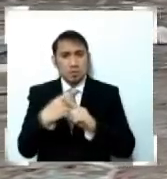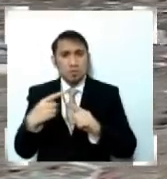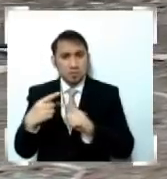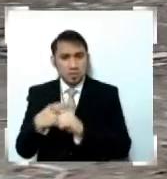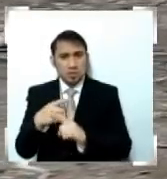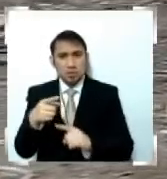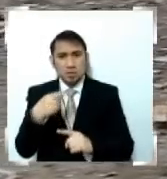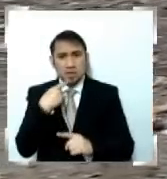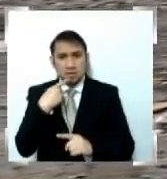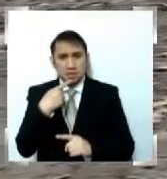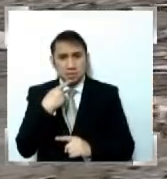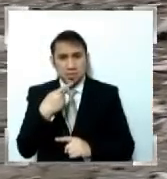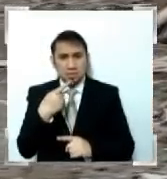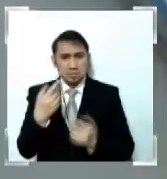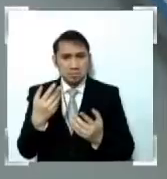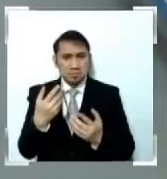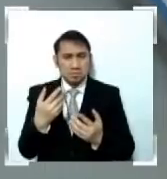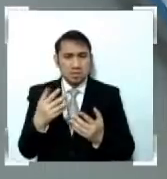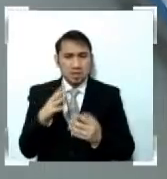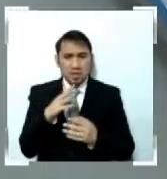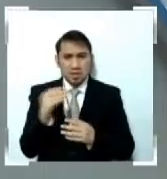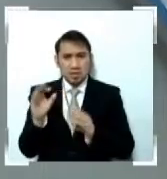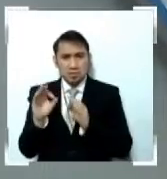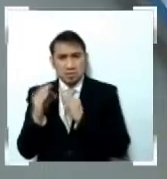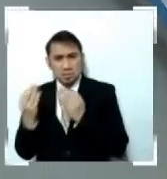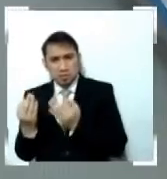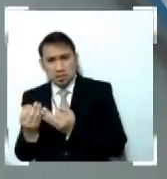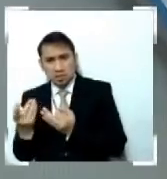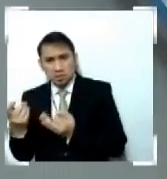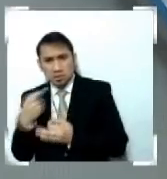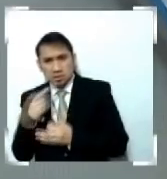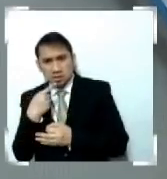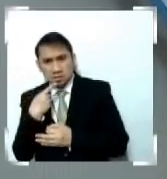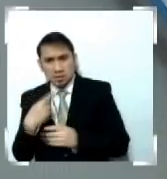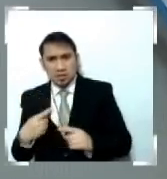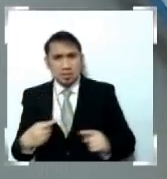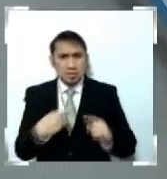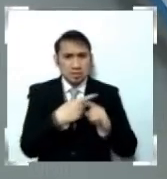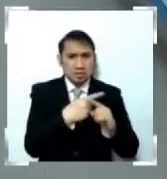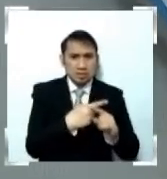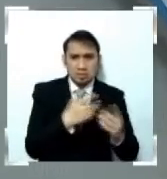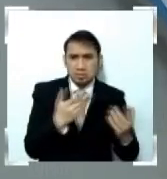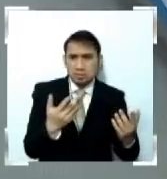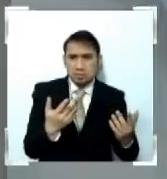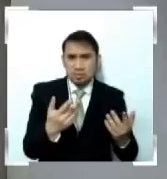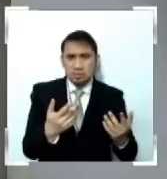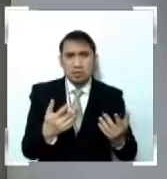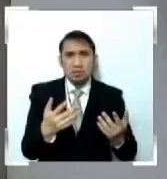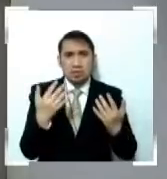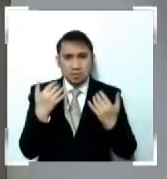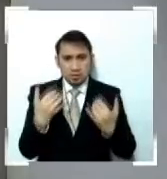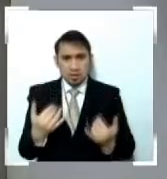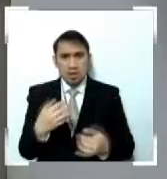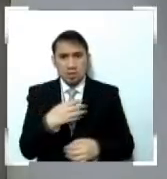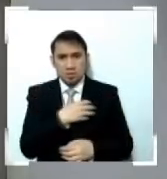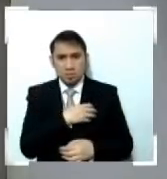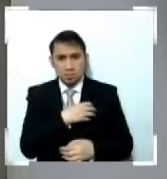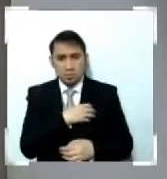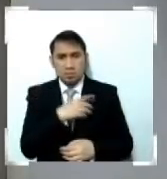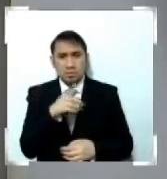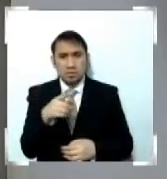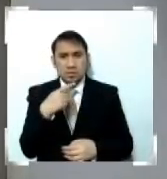maging pamilya kung paano nabaril si Edwin Arnigo. Nanawagan din ng CHR sa pulisya na maging mas maingat sa paggamit ng